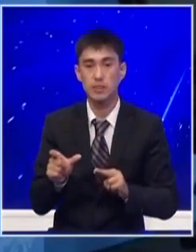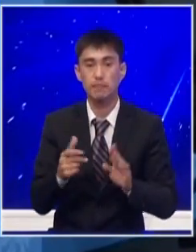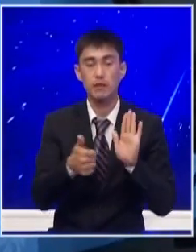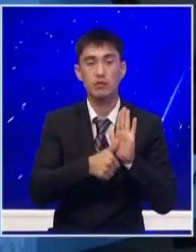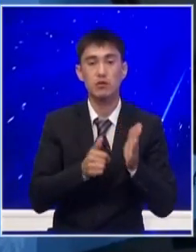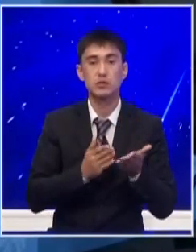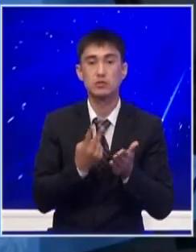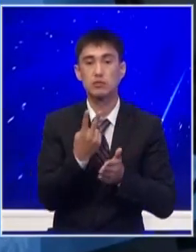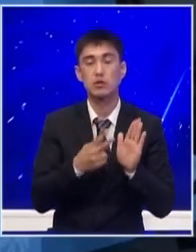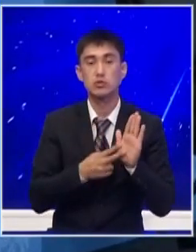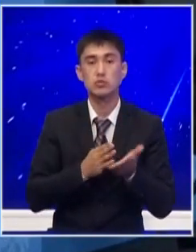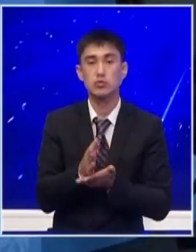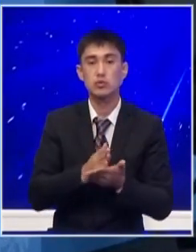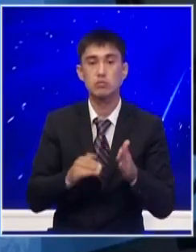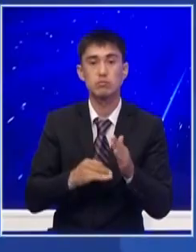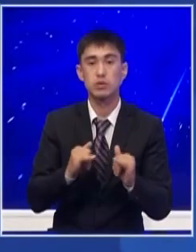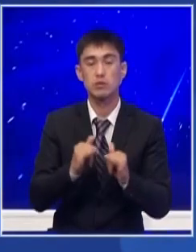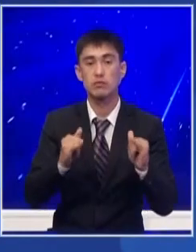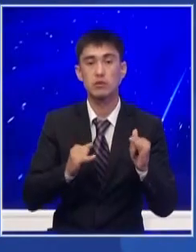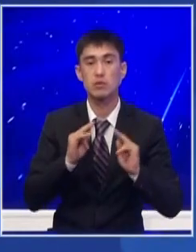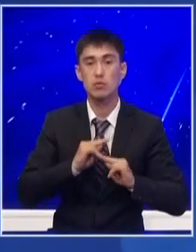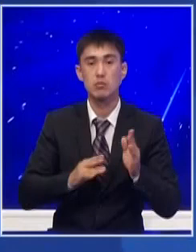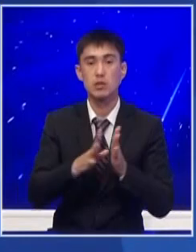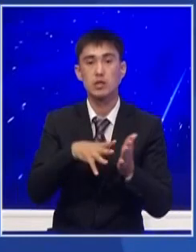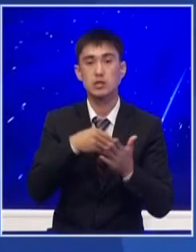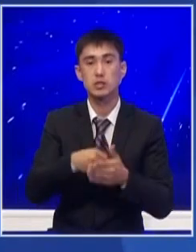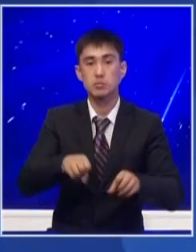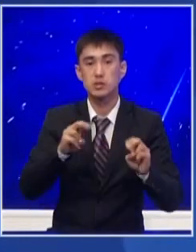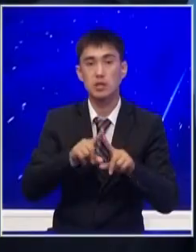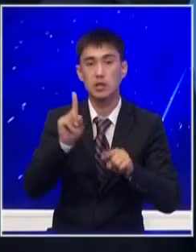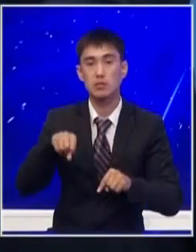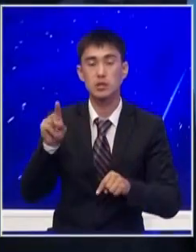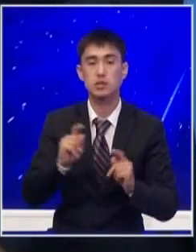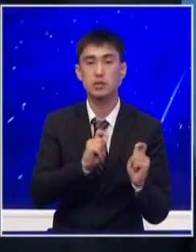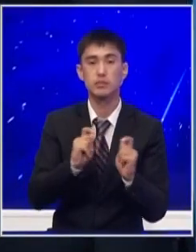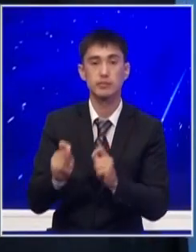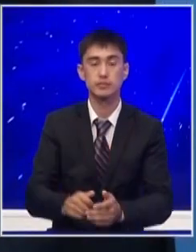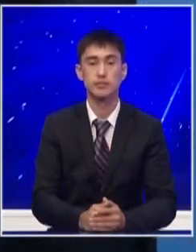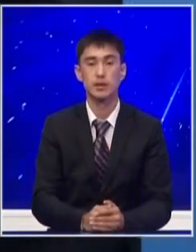Двум служащим за продуктивную работу была назначена специальная номинация.